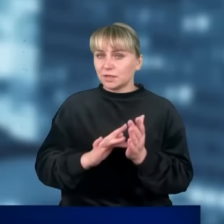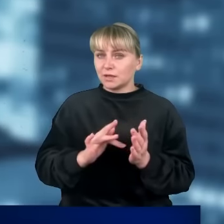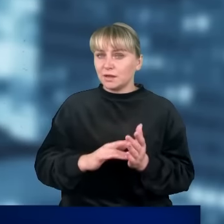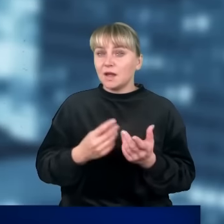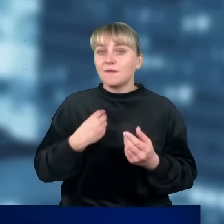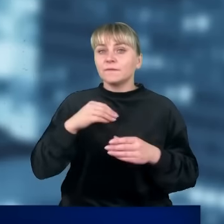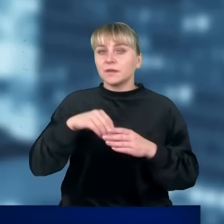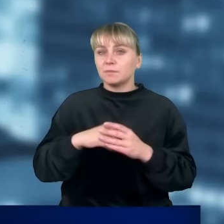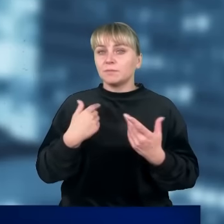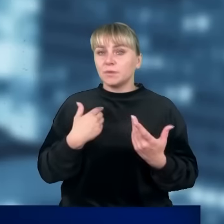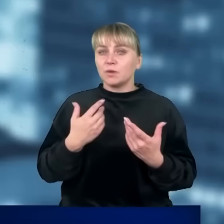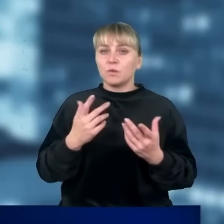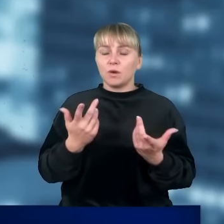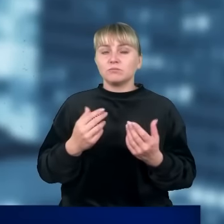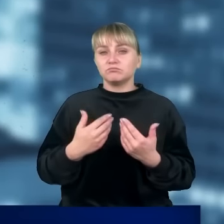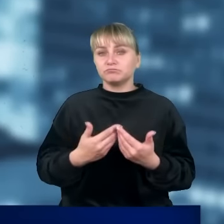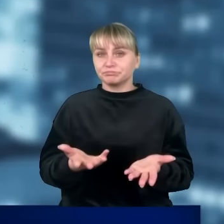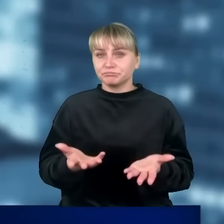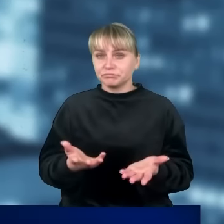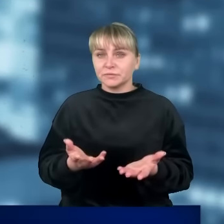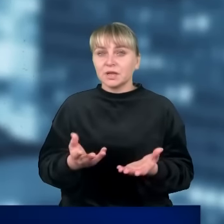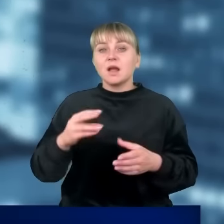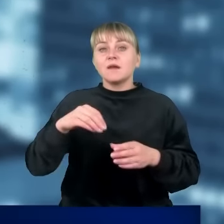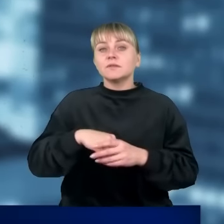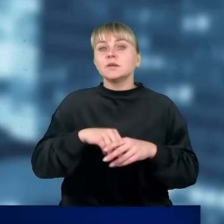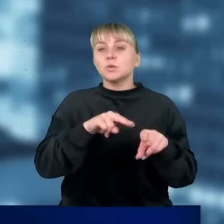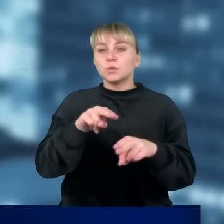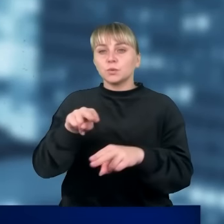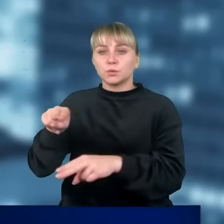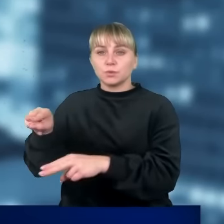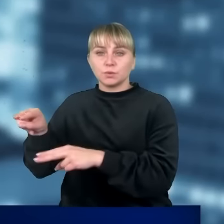taka spektakularna pikieta. Tam brały w tym udział